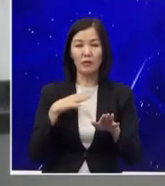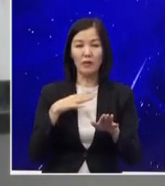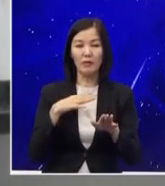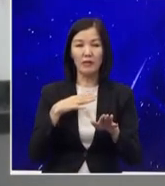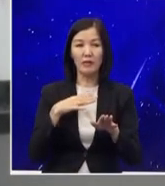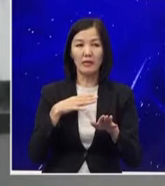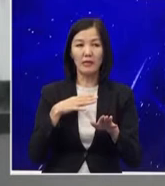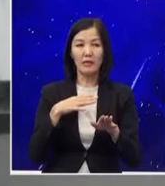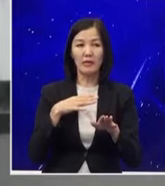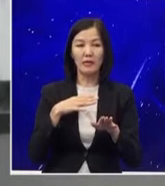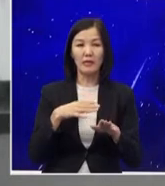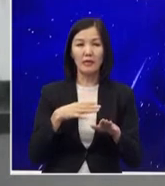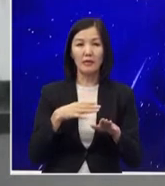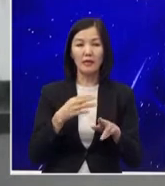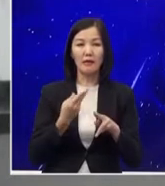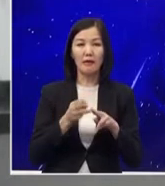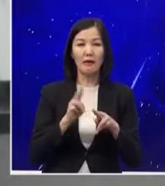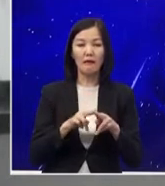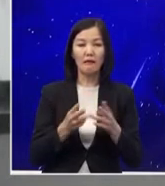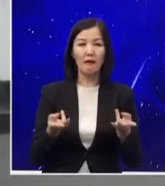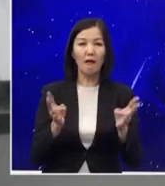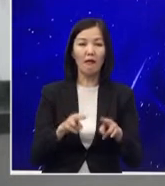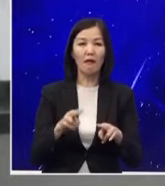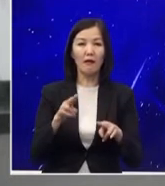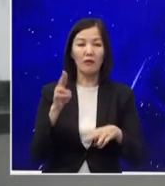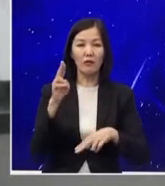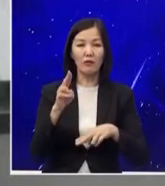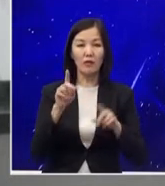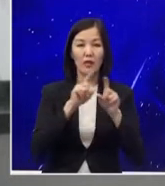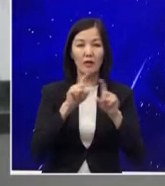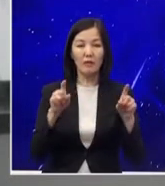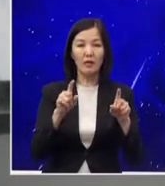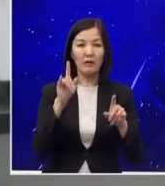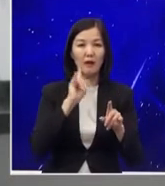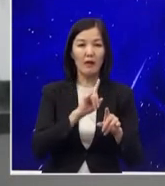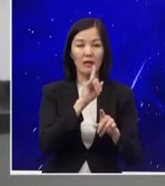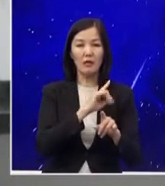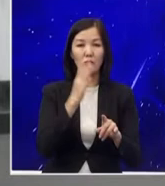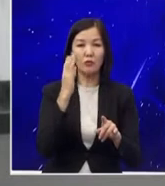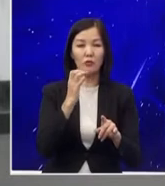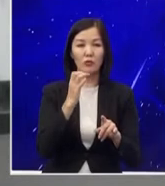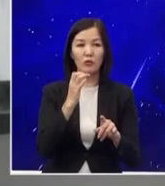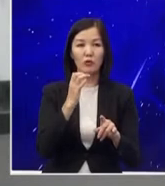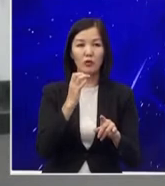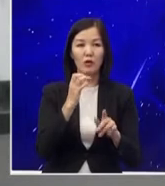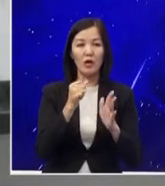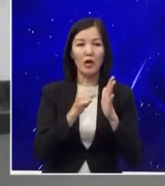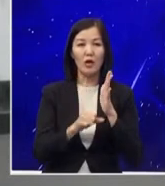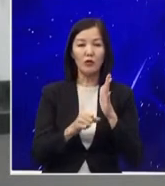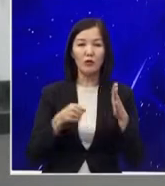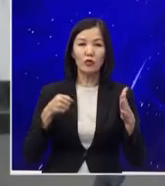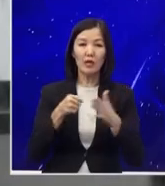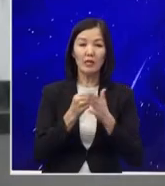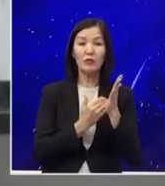шығарылған. Яғни қалған ғимаратқа біздің лимит бойынша әйелдер 400 әйелдер саны 600 әйелдерге дейін сыйып